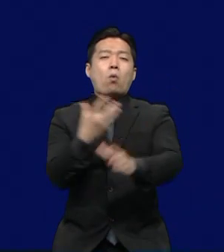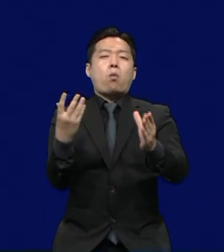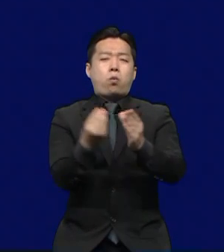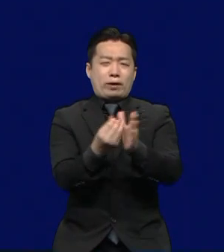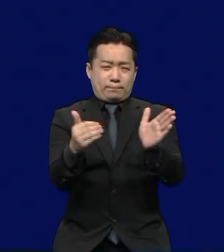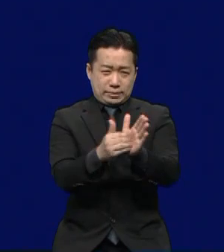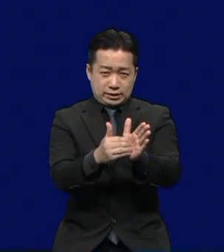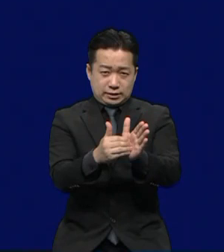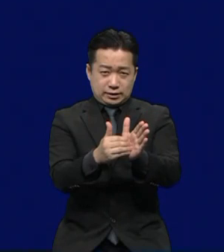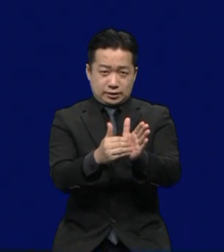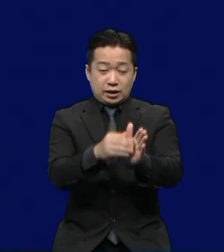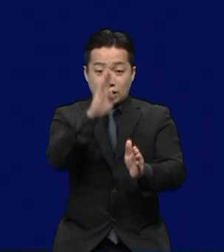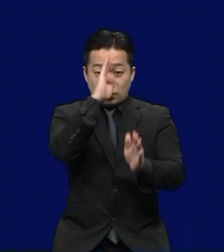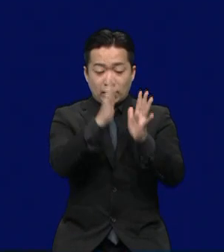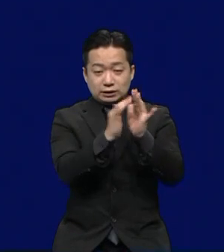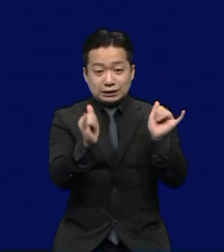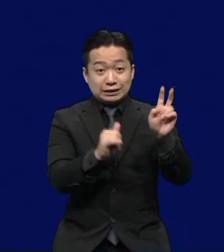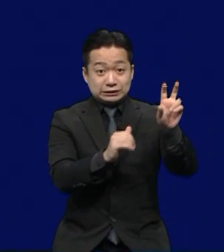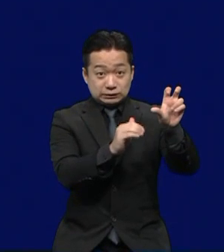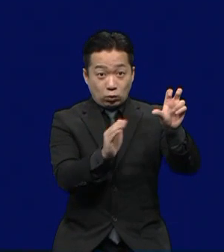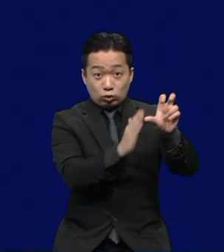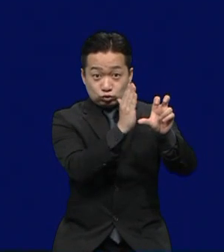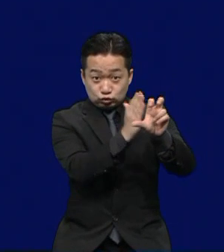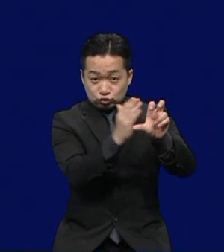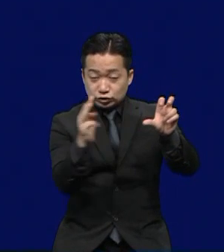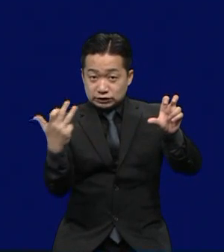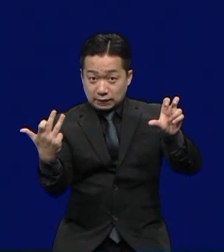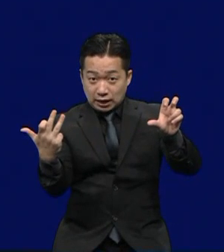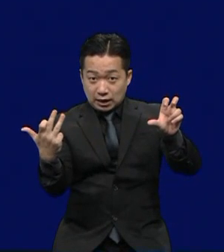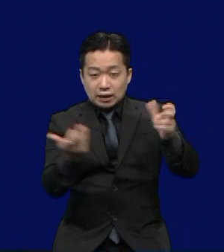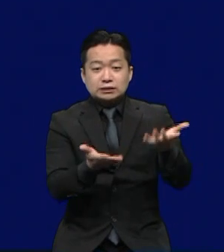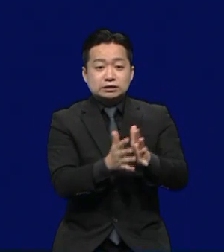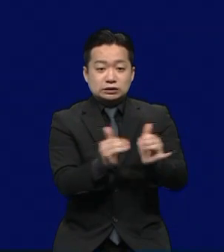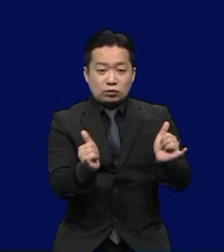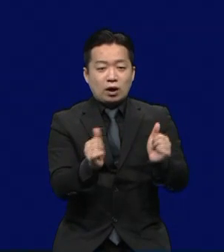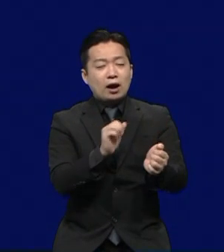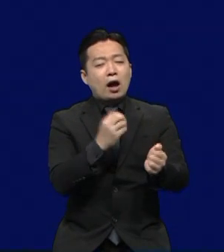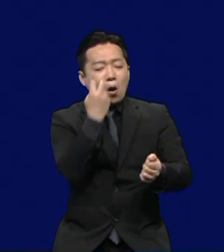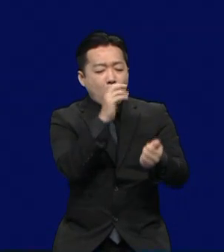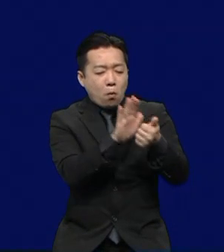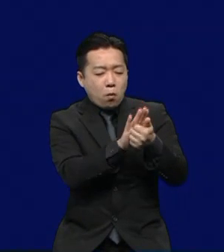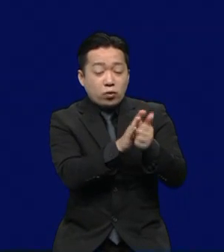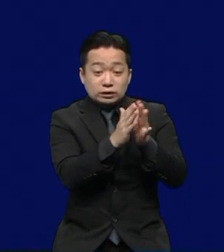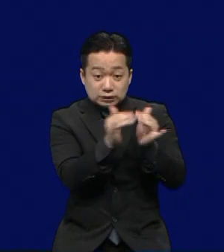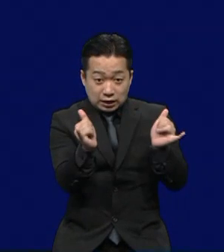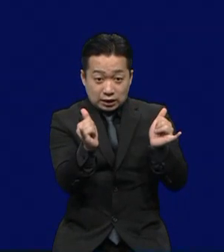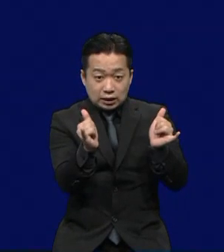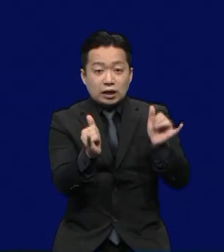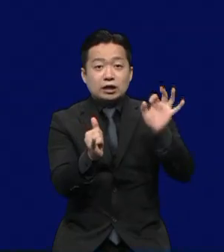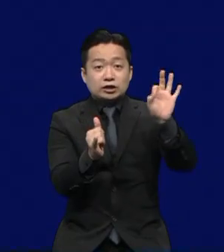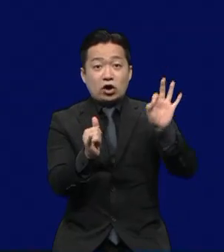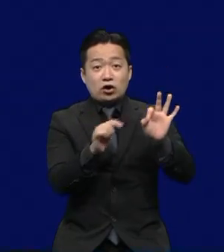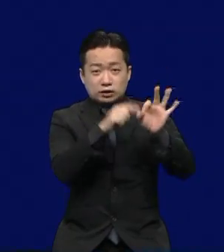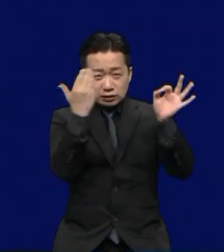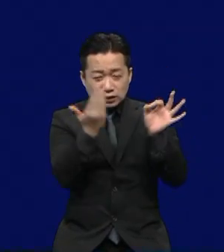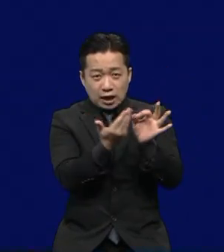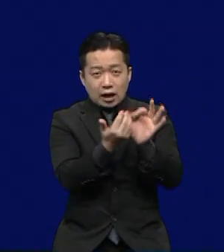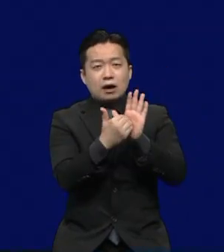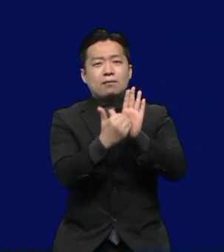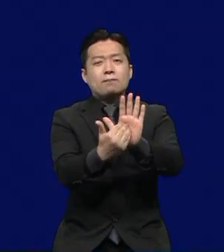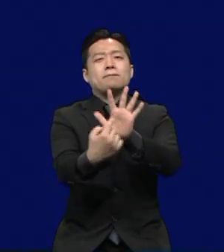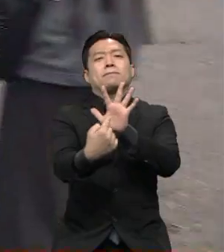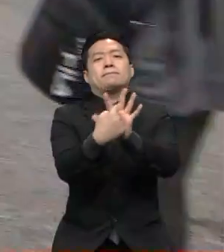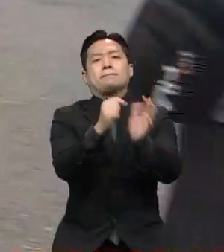완료자입니다. 환자는 25명 중 18명이, 직원과 간병인은 확진자 10명 전체가 돌파